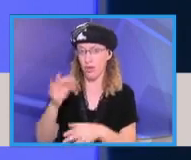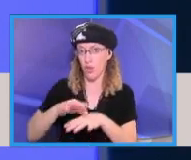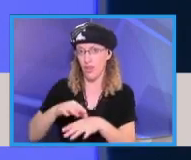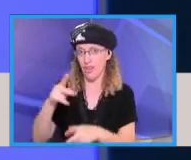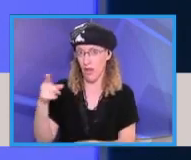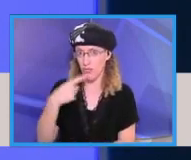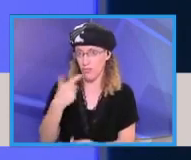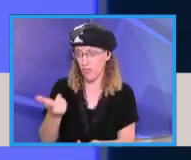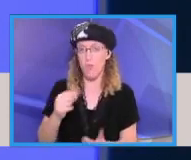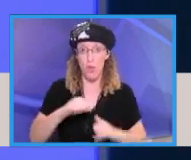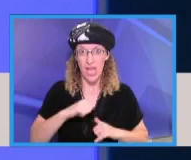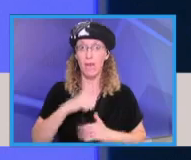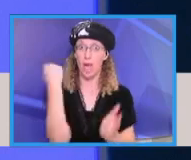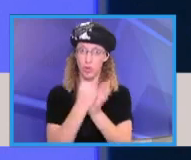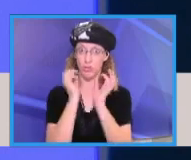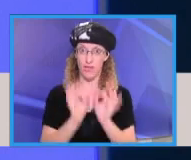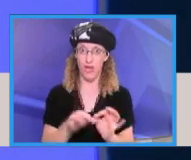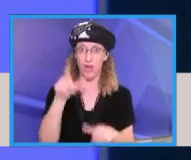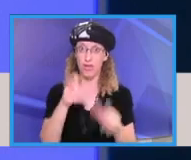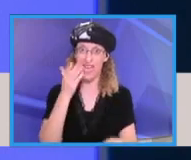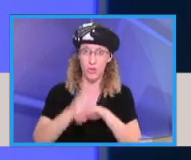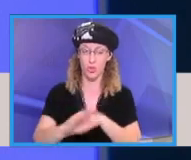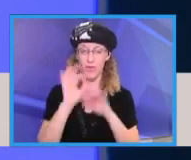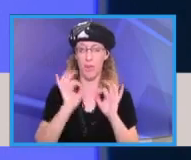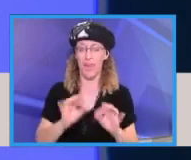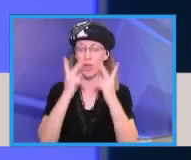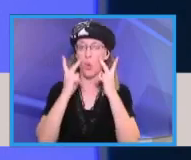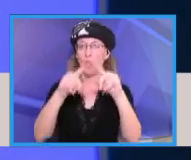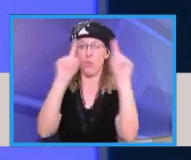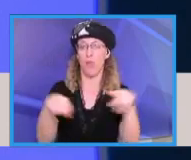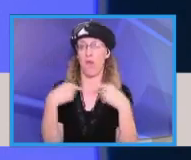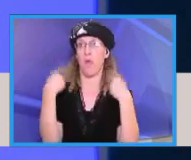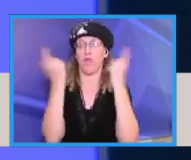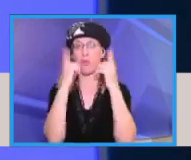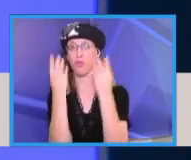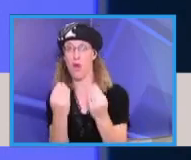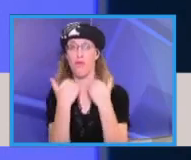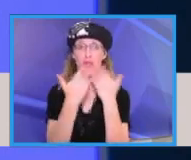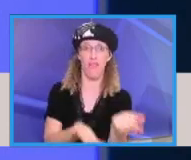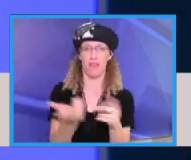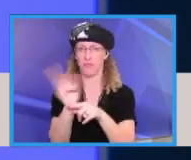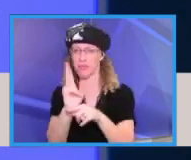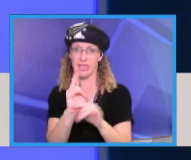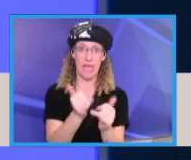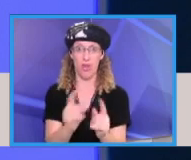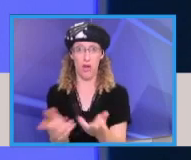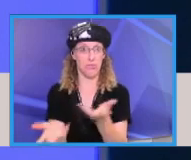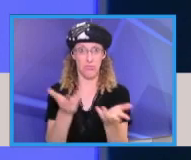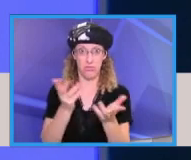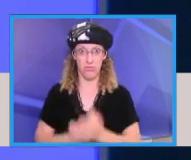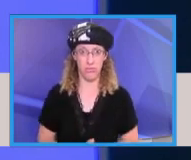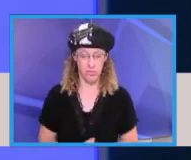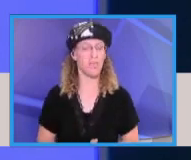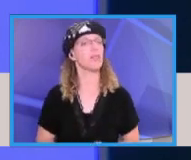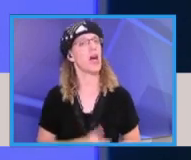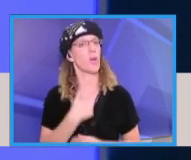פרידמן, מעוניינים בכשרות, שאנשים ייכנסו ויראו תעודה שהם לא יודעים אם תעודה טובה, היא פייק תעודה, פייק כשרות? אנחנו